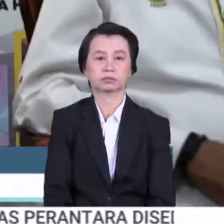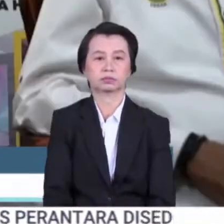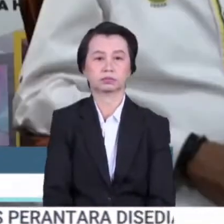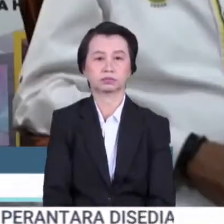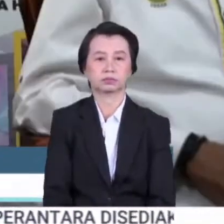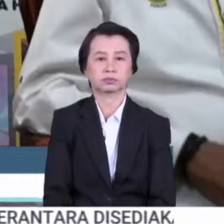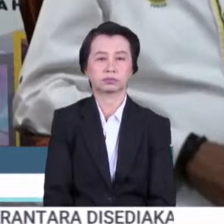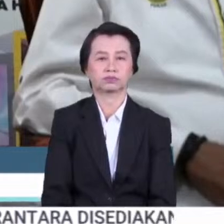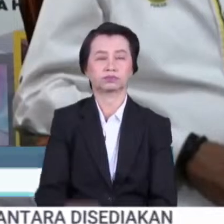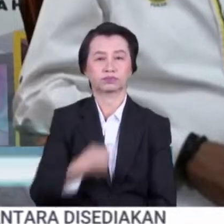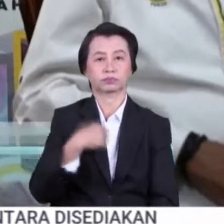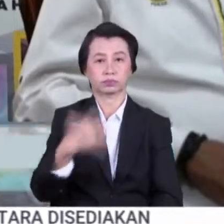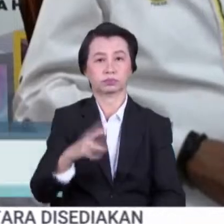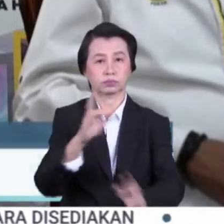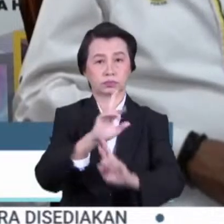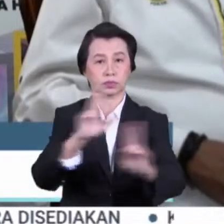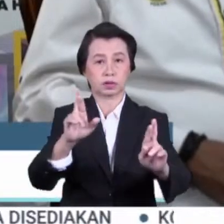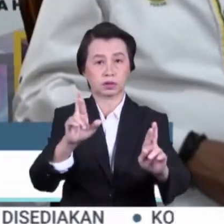Kita dah bersiap, saya ingat.